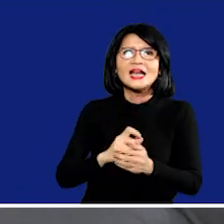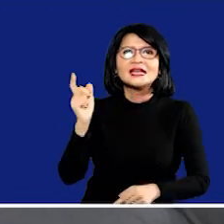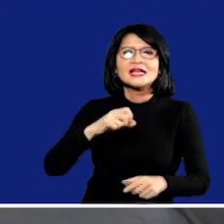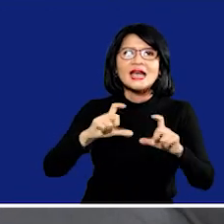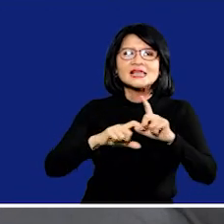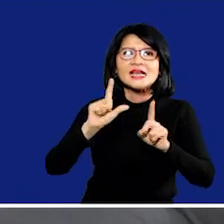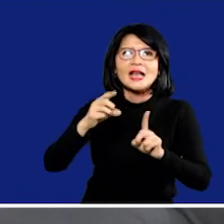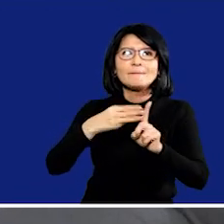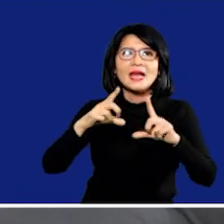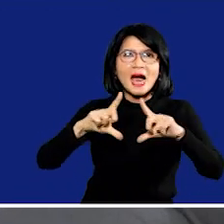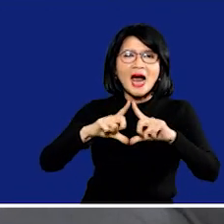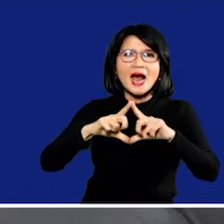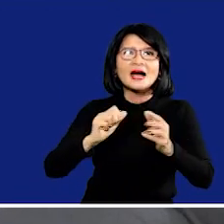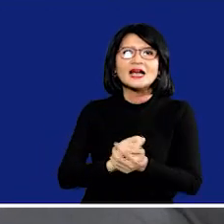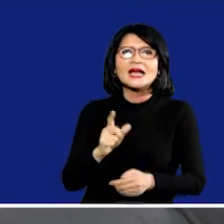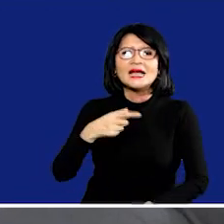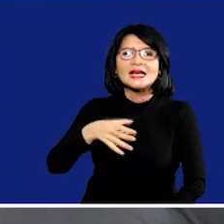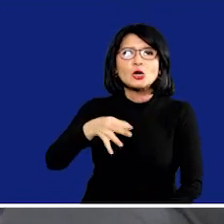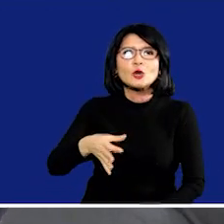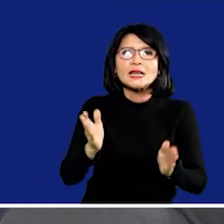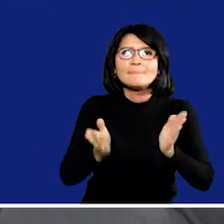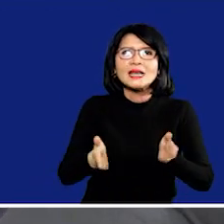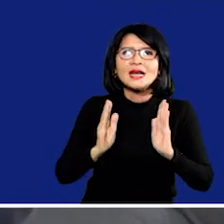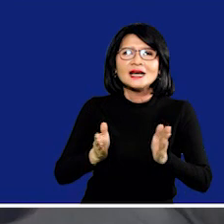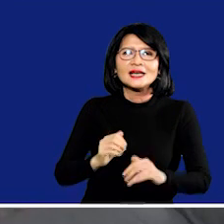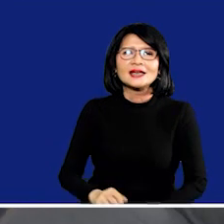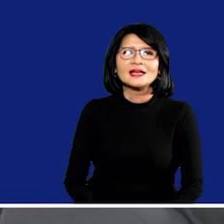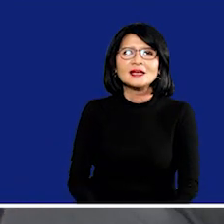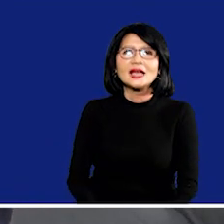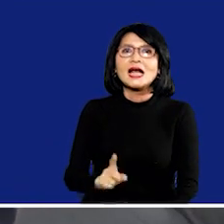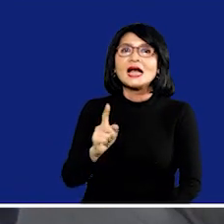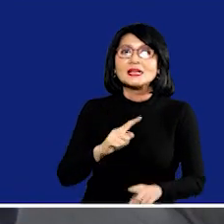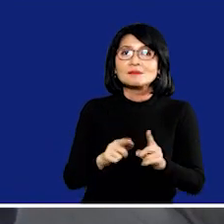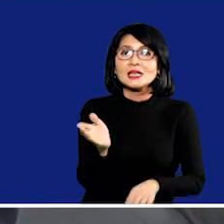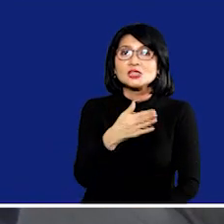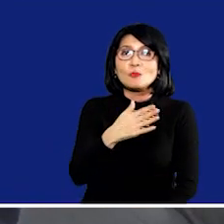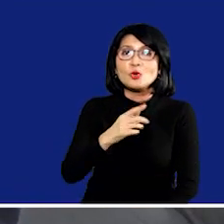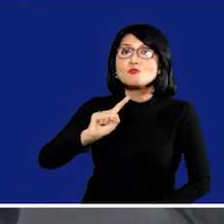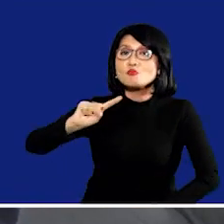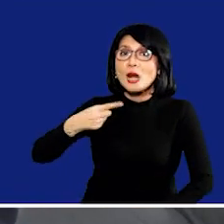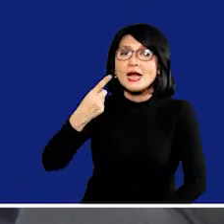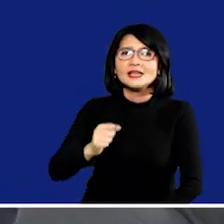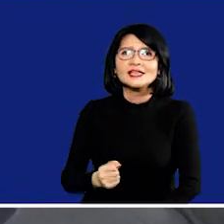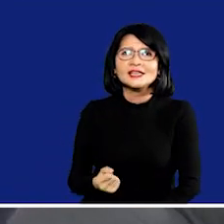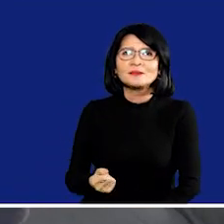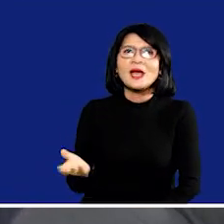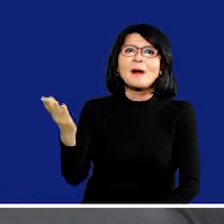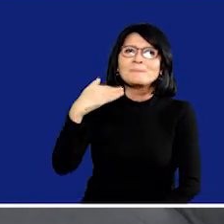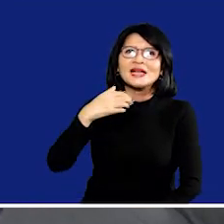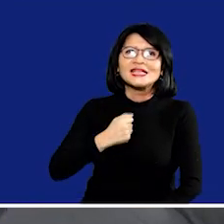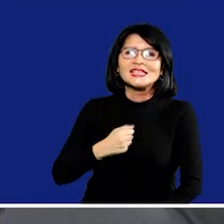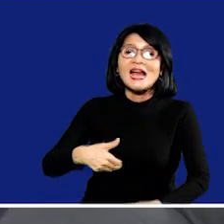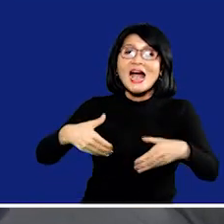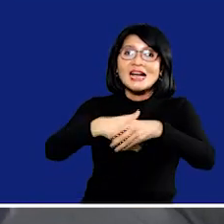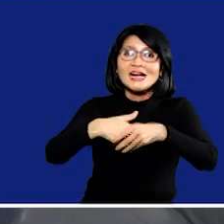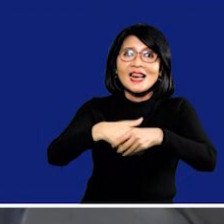SLBA Karya Murni Medan, Sumatera Utara. Tapi sebelum kita berdiskusi dengan adik-adik kita, mari kita berkenalan